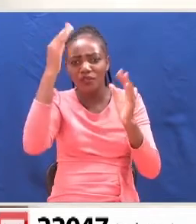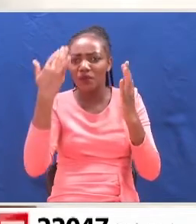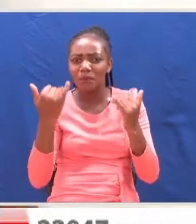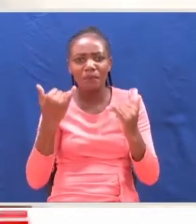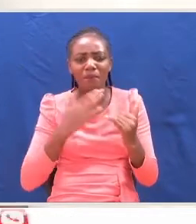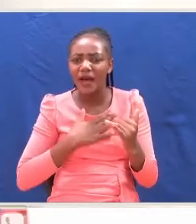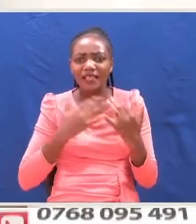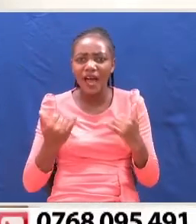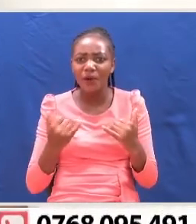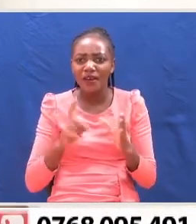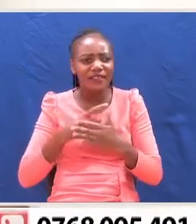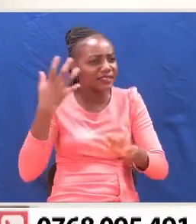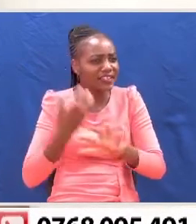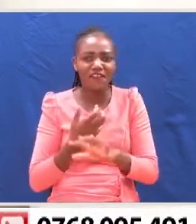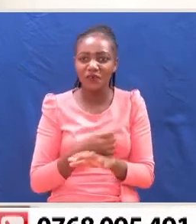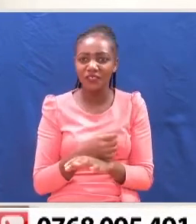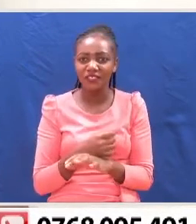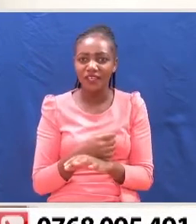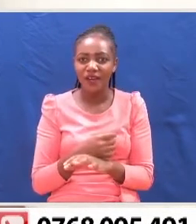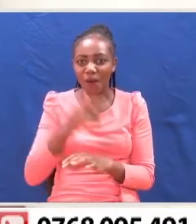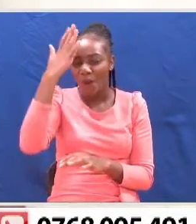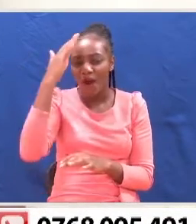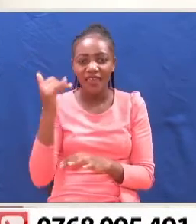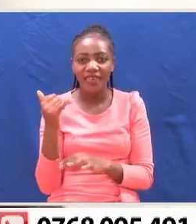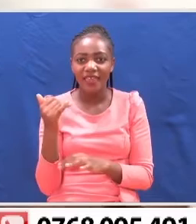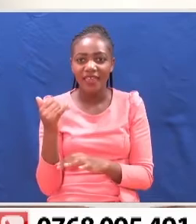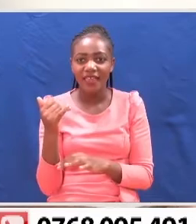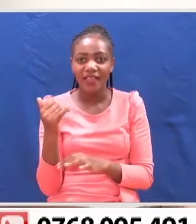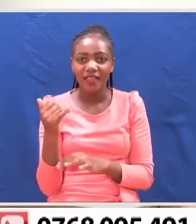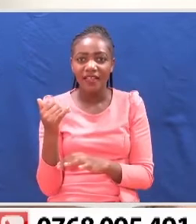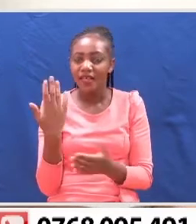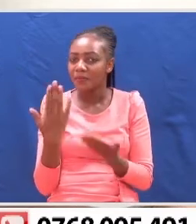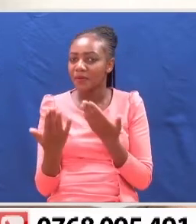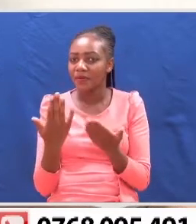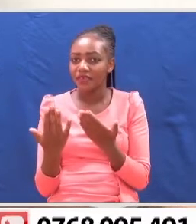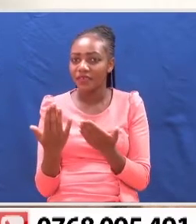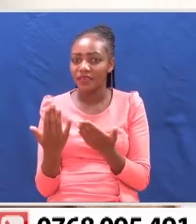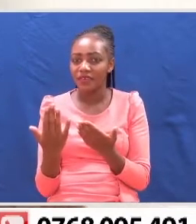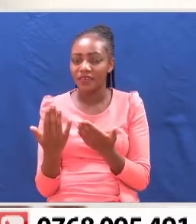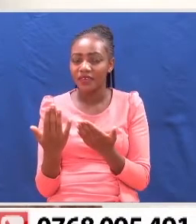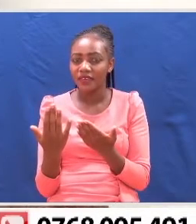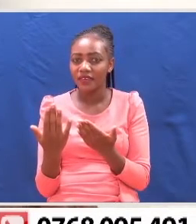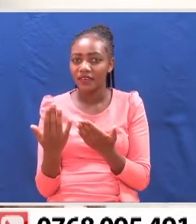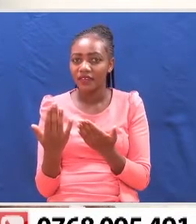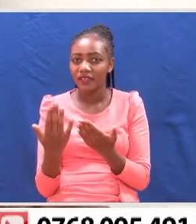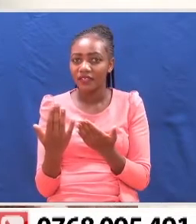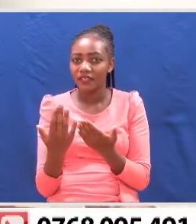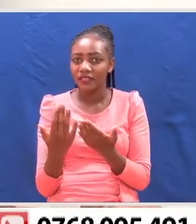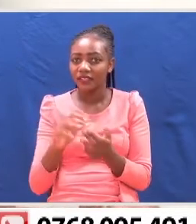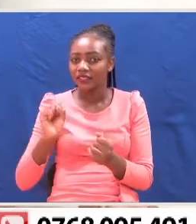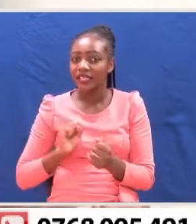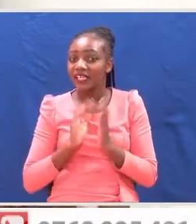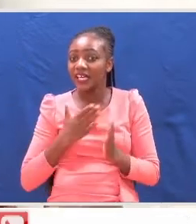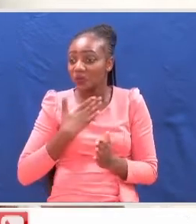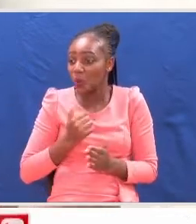hizi itakuwa vigumu, kwa sababu sasa ikikuja itakuwa ni kama pengine ikuje na wa senators pengine